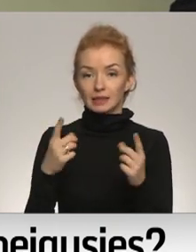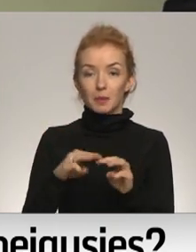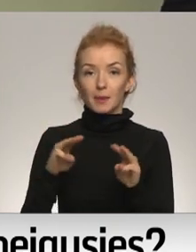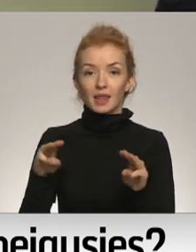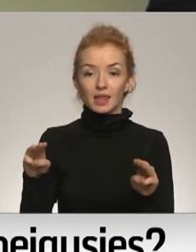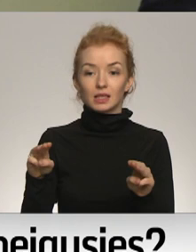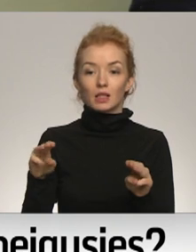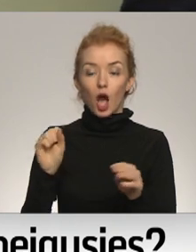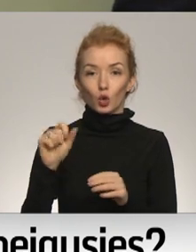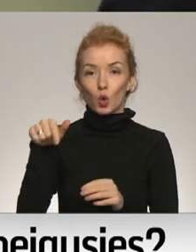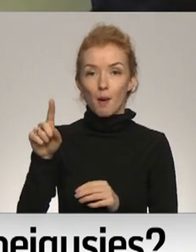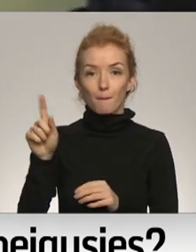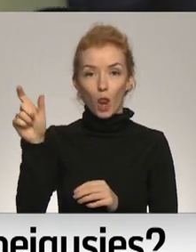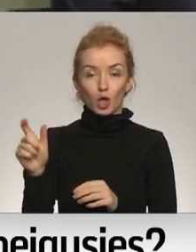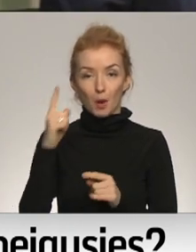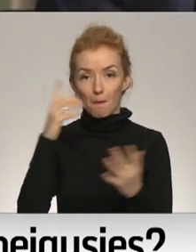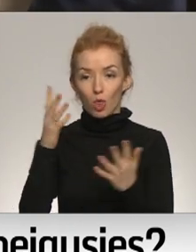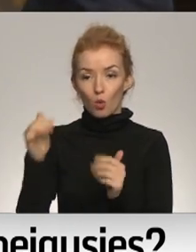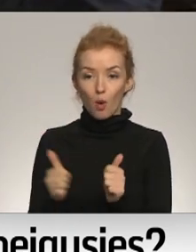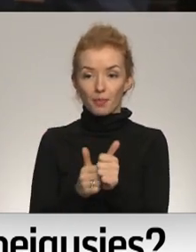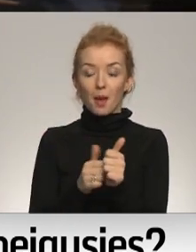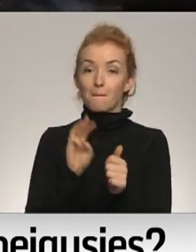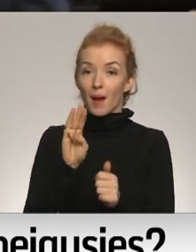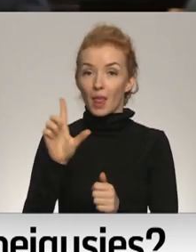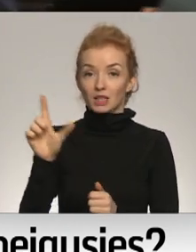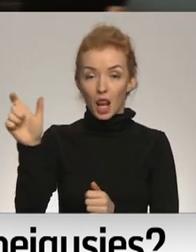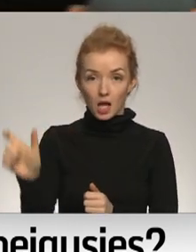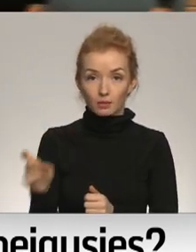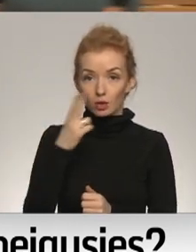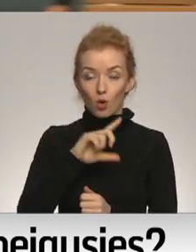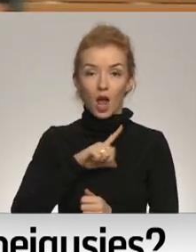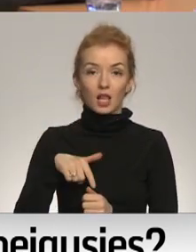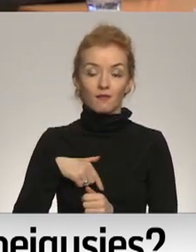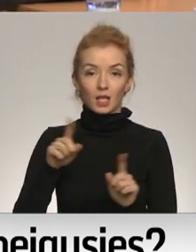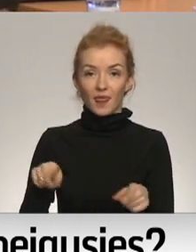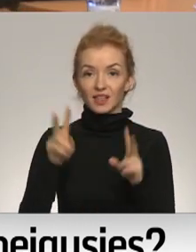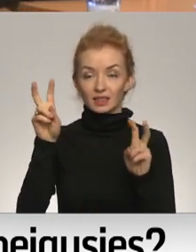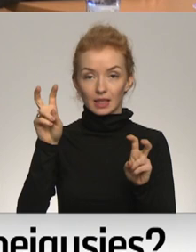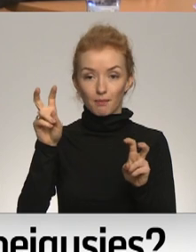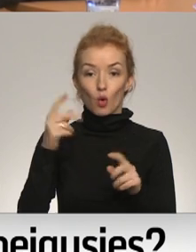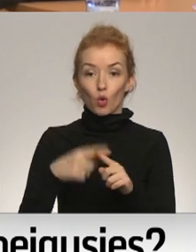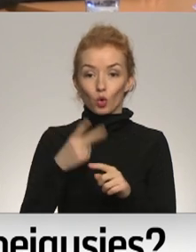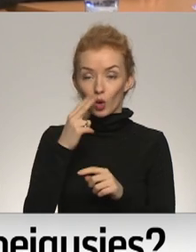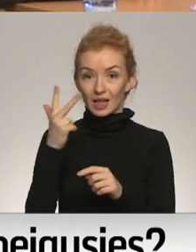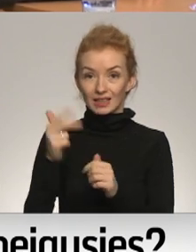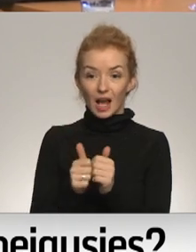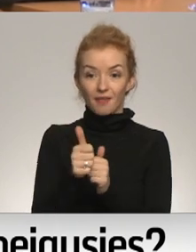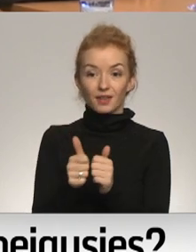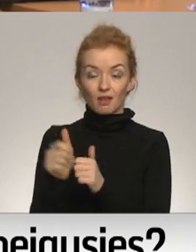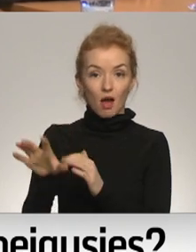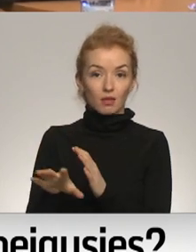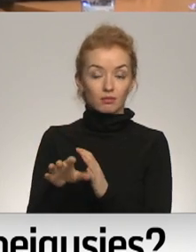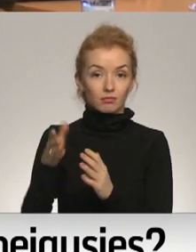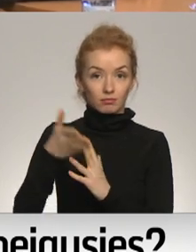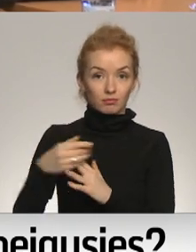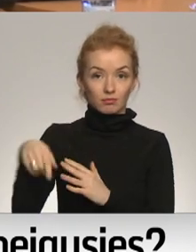ministra Artūra Toma Pleša padomnieks Madars Lasmans no Latvijas attīstībai. No 3 izvirzītiem kandidātiem, starp kuriem